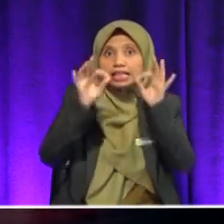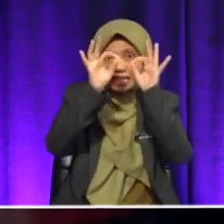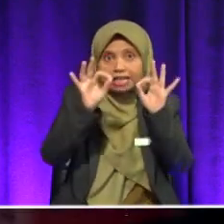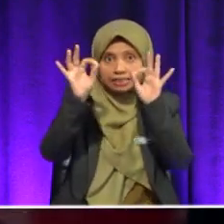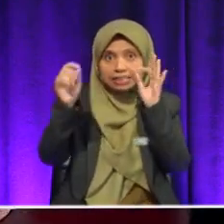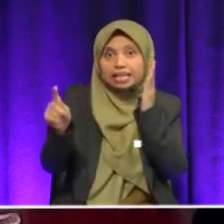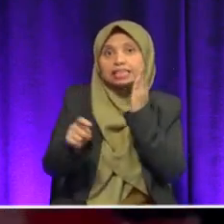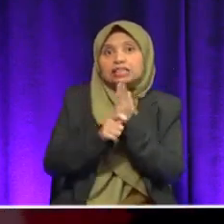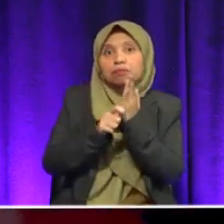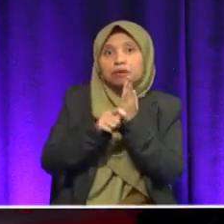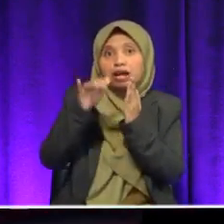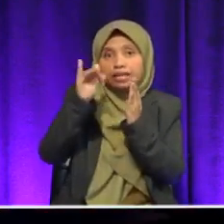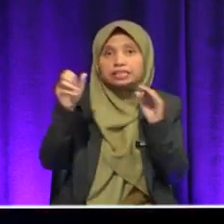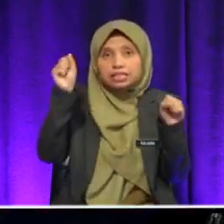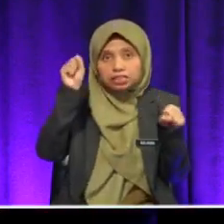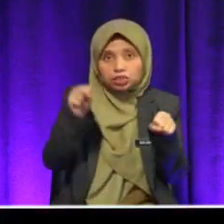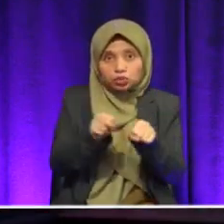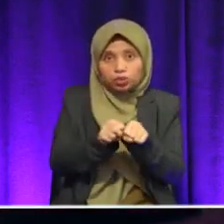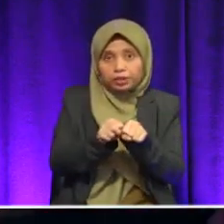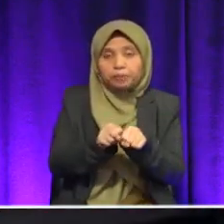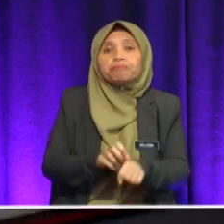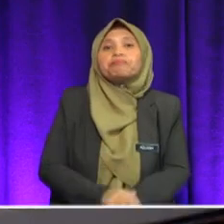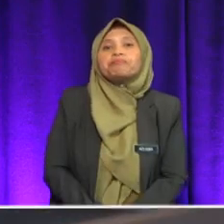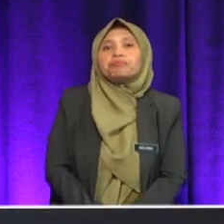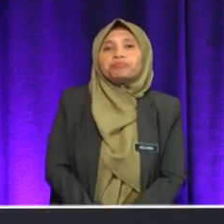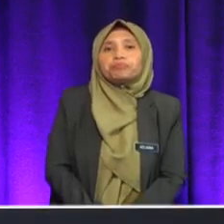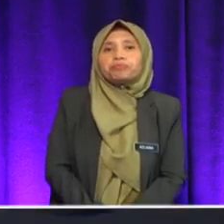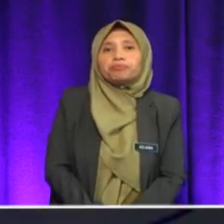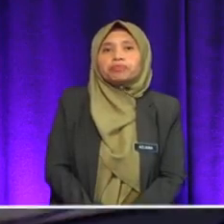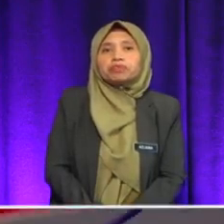yang sesuai dengan style pakaian seterusnya